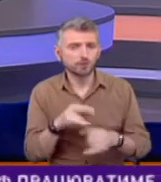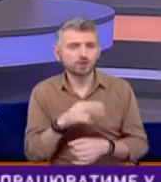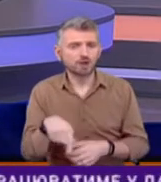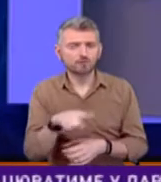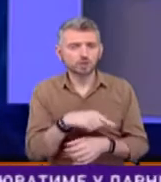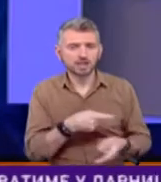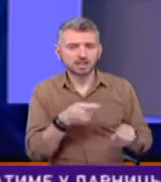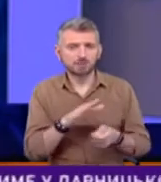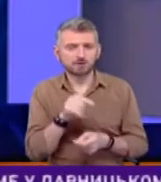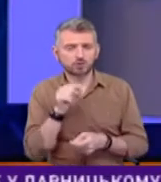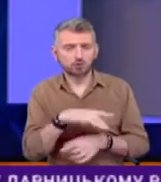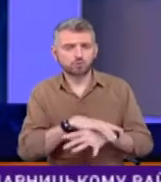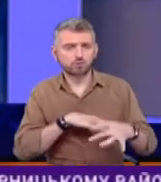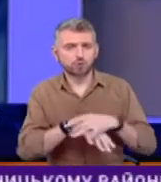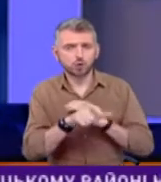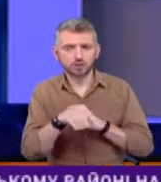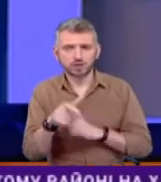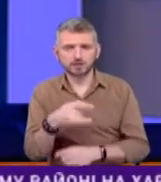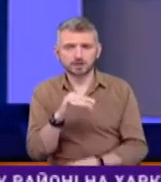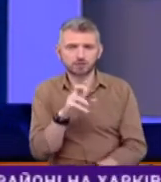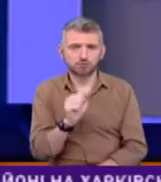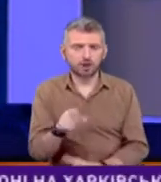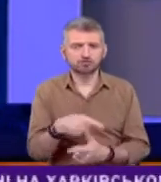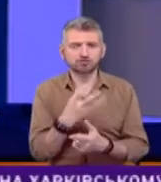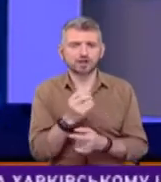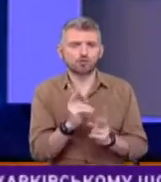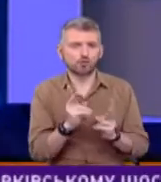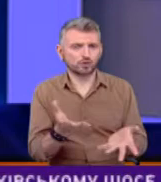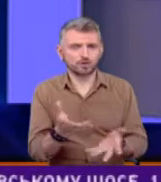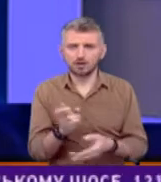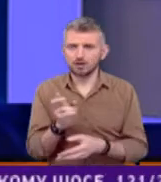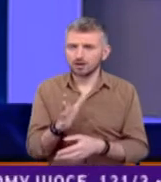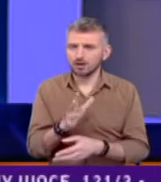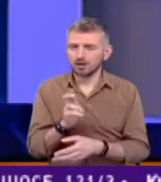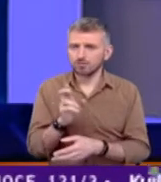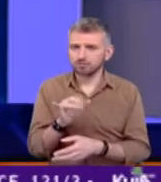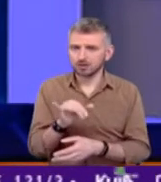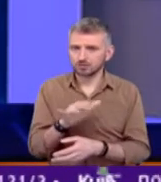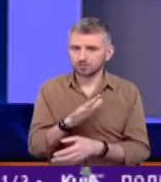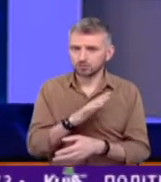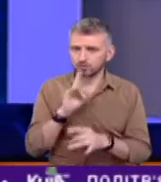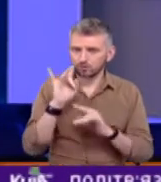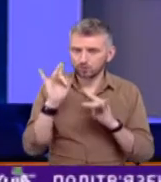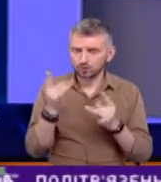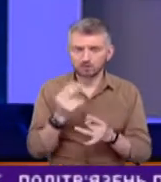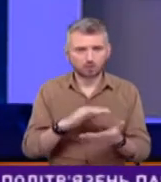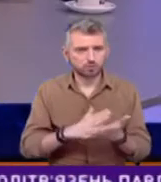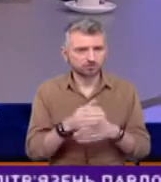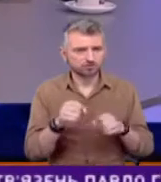не привезли звідти полонених. Там Грибач і ну, ще то... когось. Це був би взагалі фурор. Це був би дуже велике таке політичне